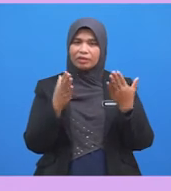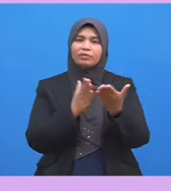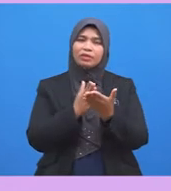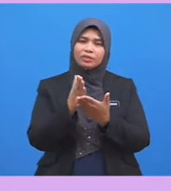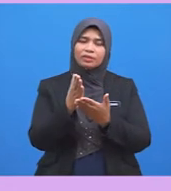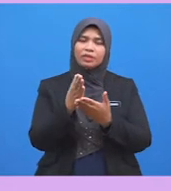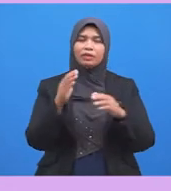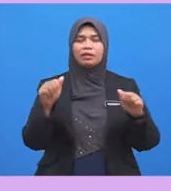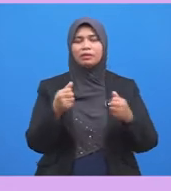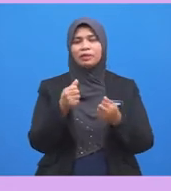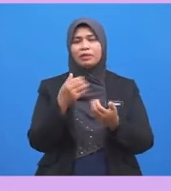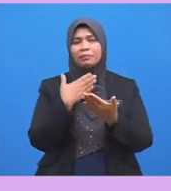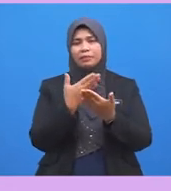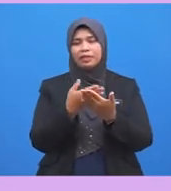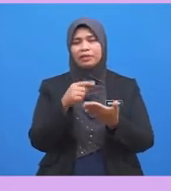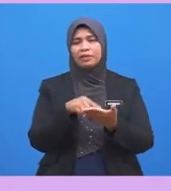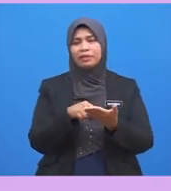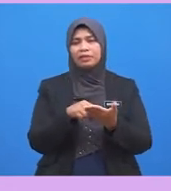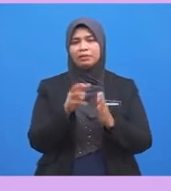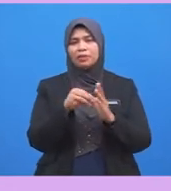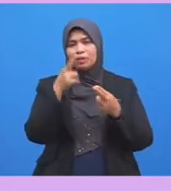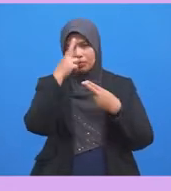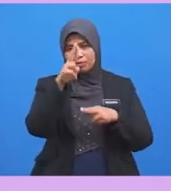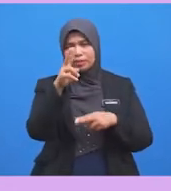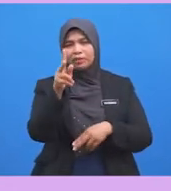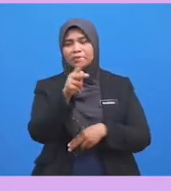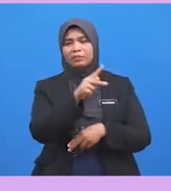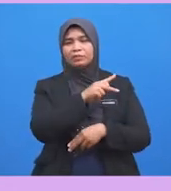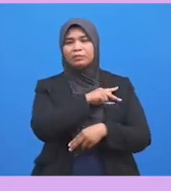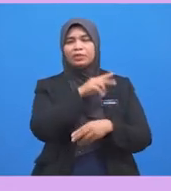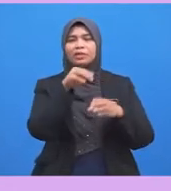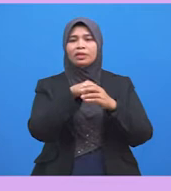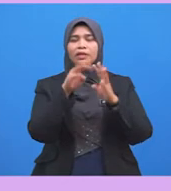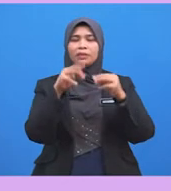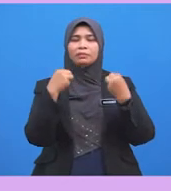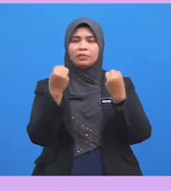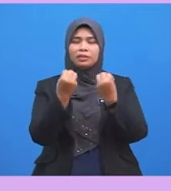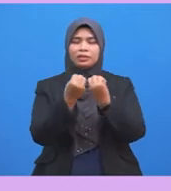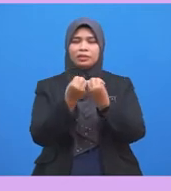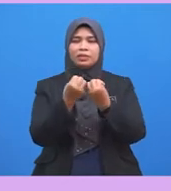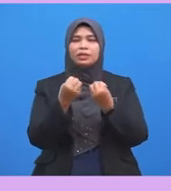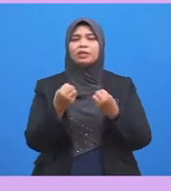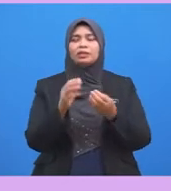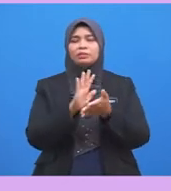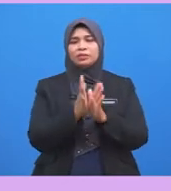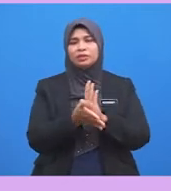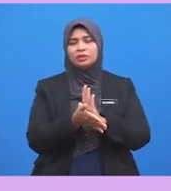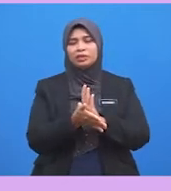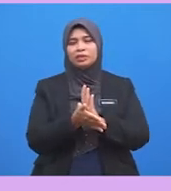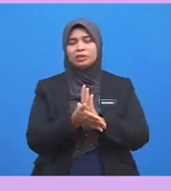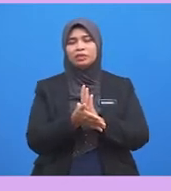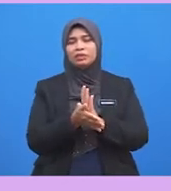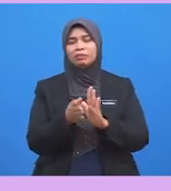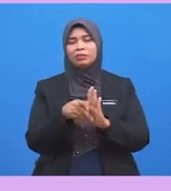teruskan amalan baik ini. Menghormati pemimpin dalam masyarakat setempat menjadi